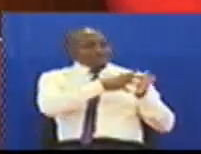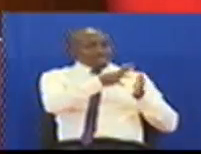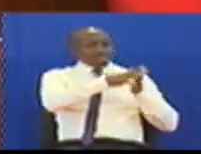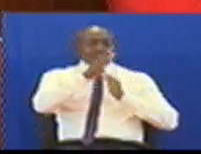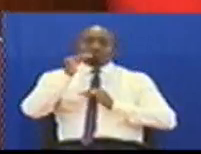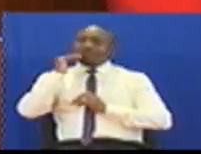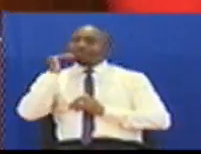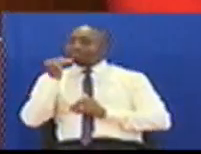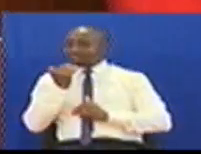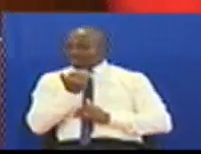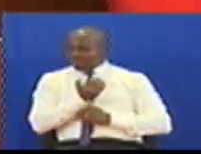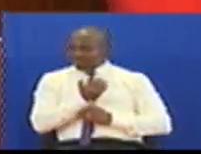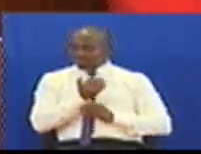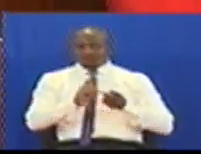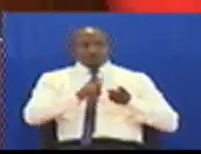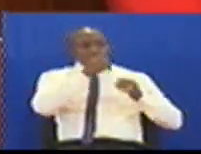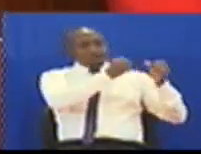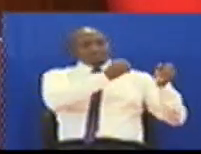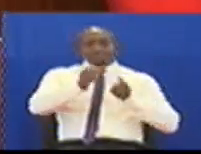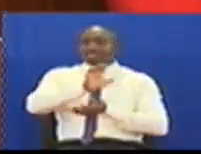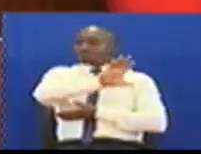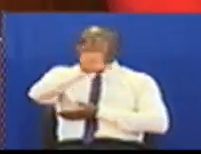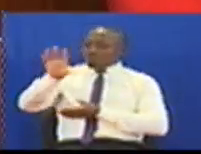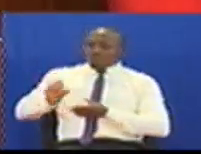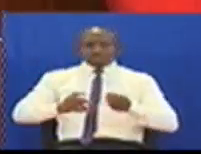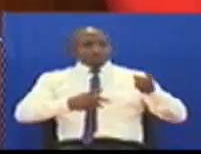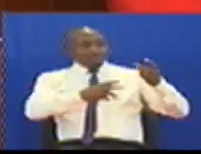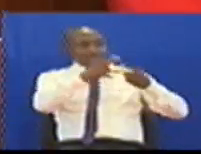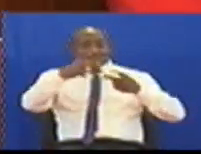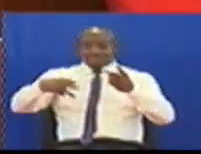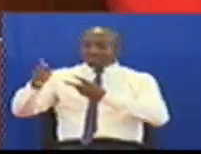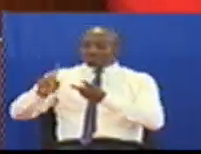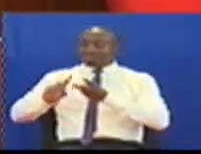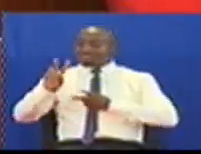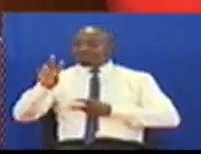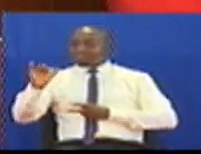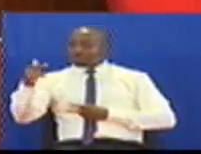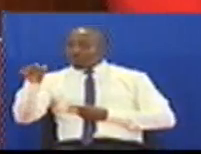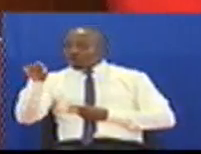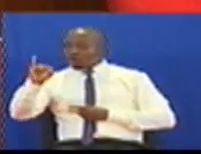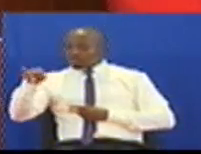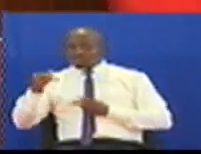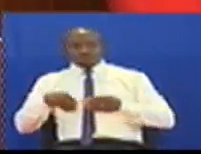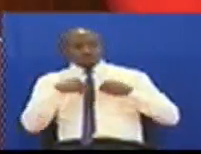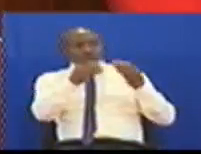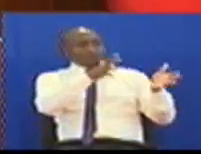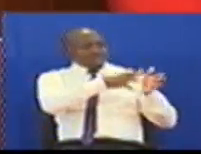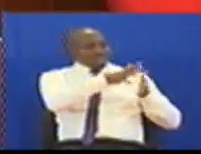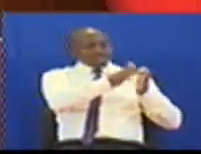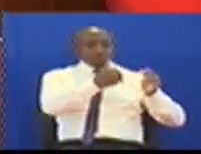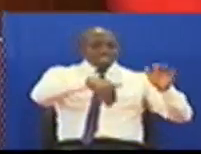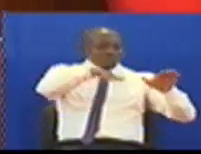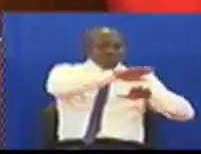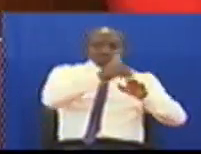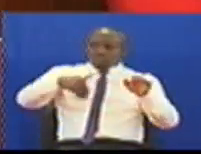kabisa kwa watendaji wote wa kata na vitongoji, kutoa maelekezo kwa wenye viti wote wa vijiji